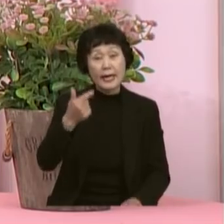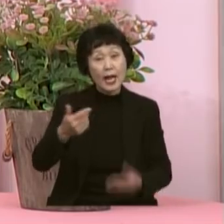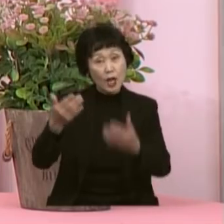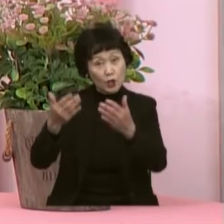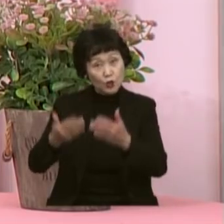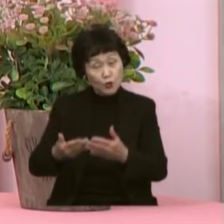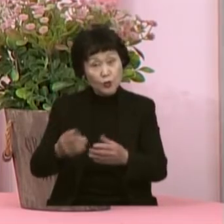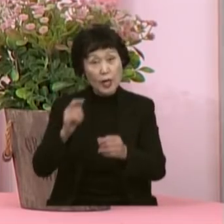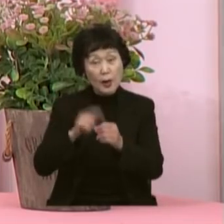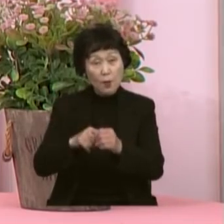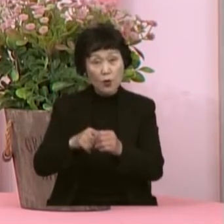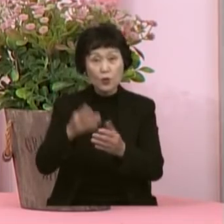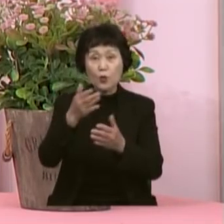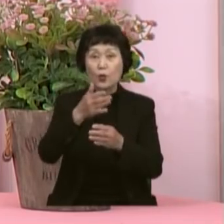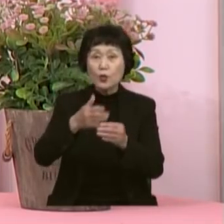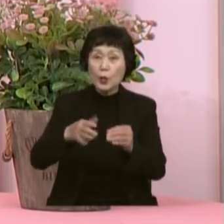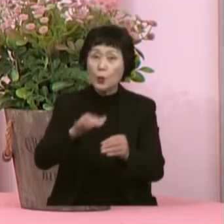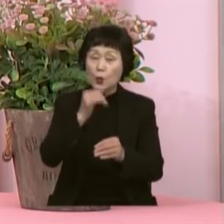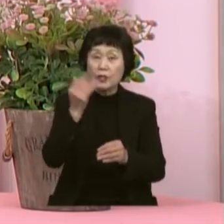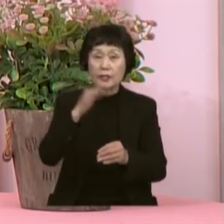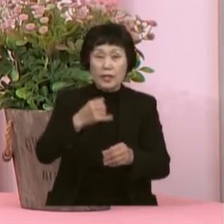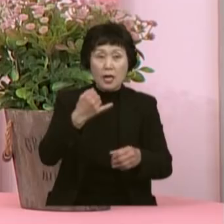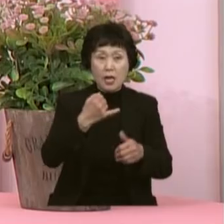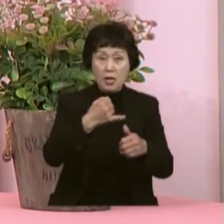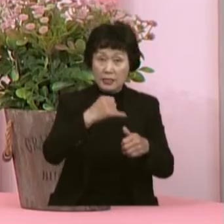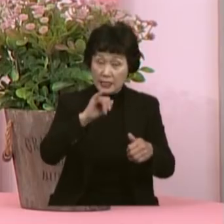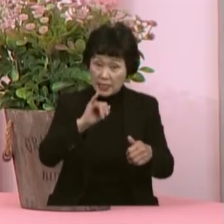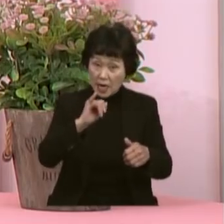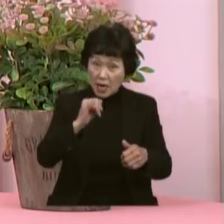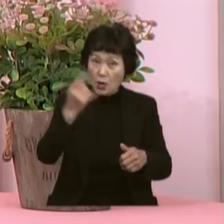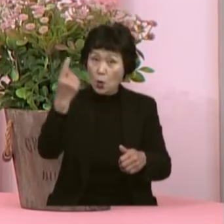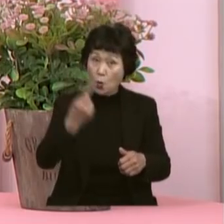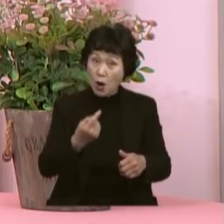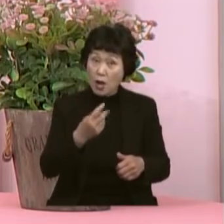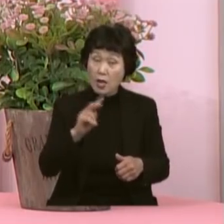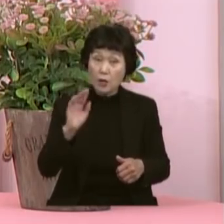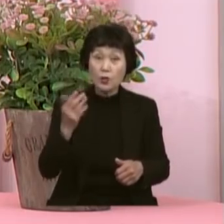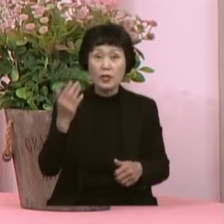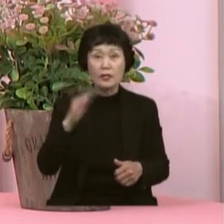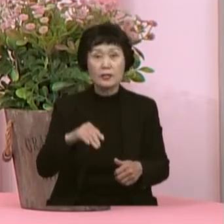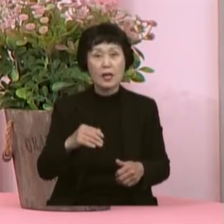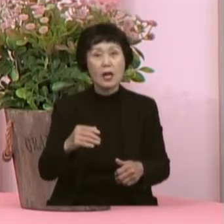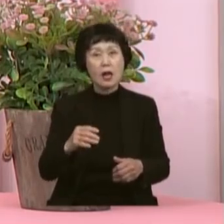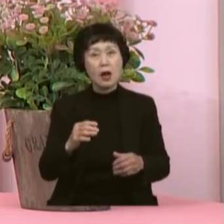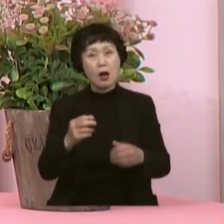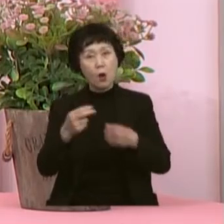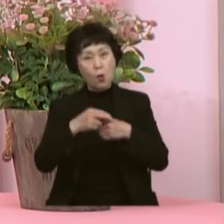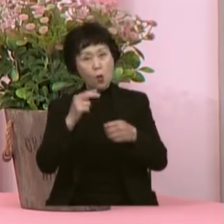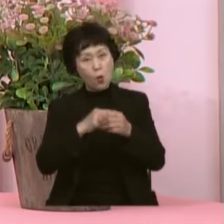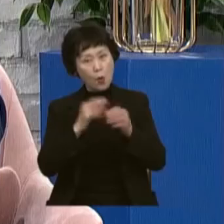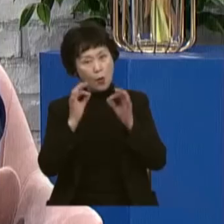그 이장로님이 이렇게 쭉 보시더니 와 우리 딸이 와 간이 겁나 크고 좋았다는 거예요. 막내 딸이.